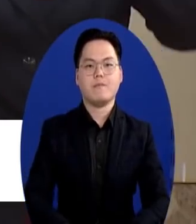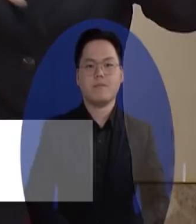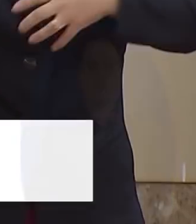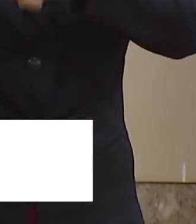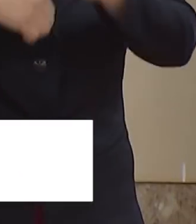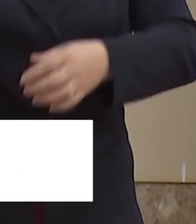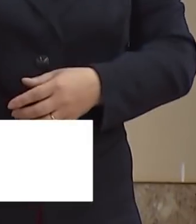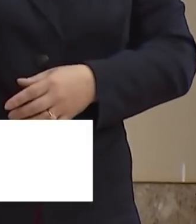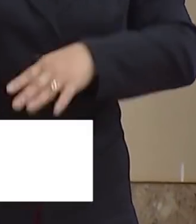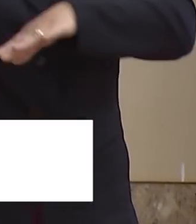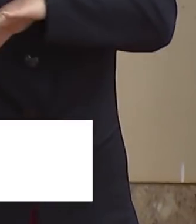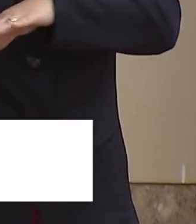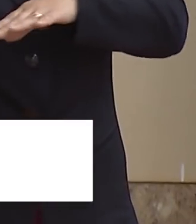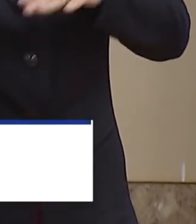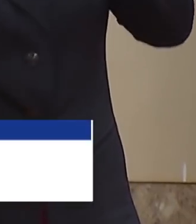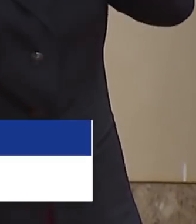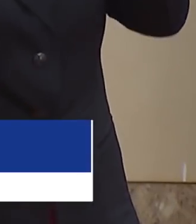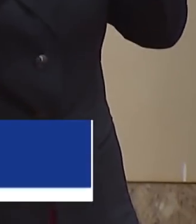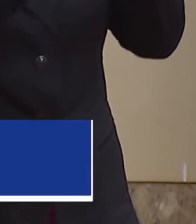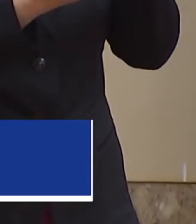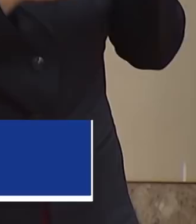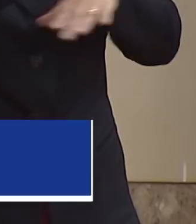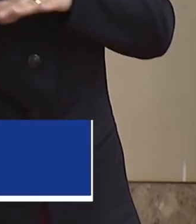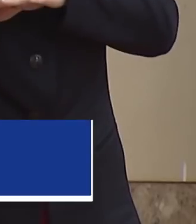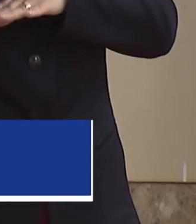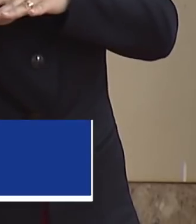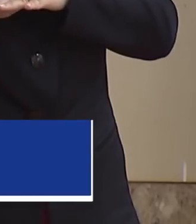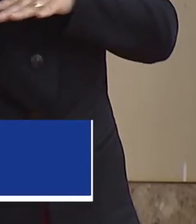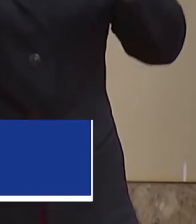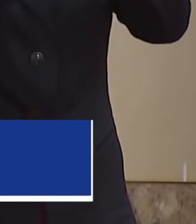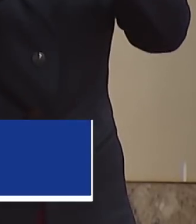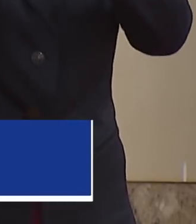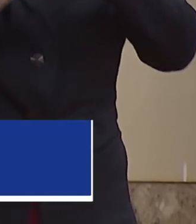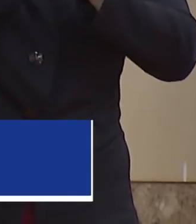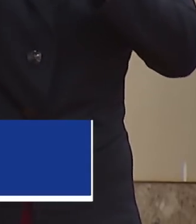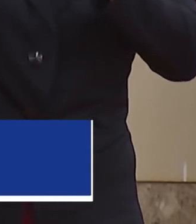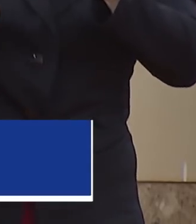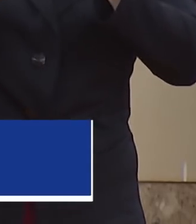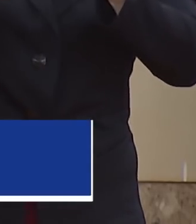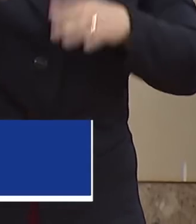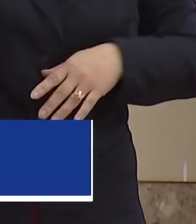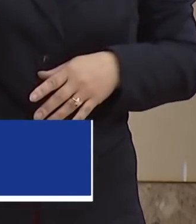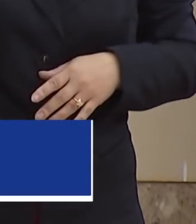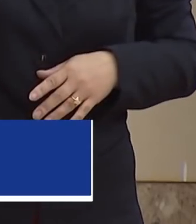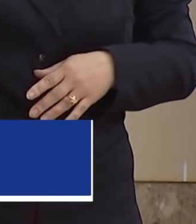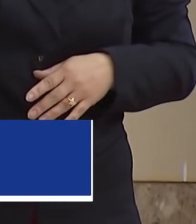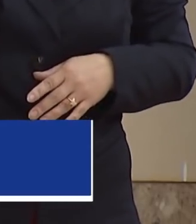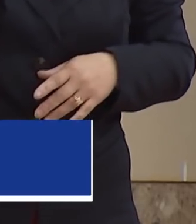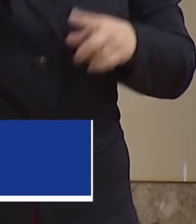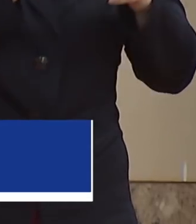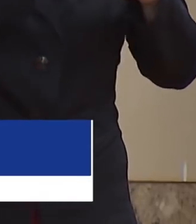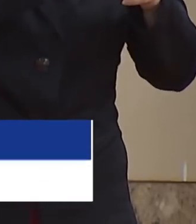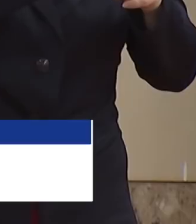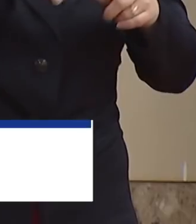улс хээхэн анхаарал татж байна. За тус улсад 6 сарын хугацаанд тохиолдлын тоо 1 сая хүрч байсан бол